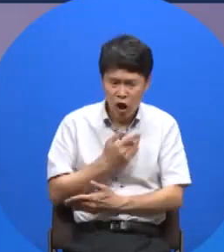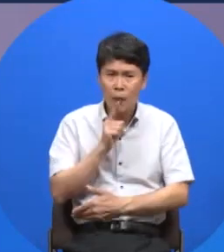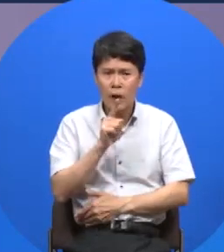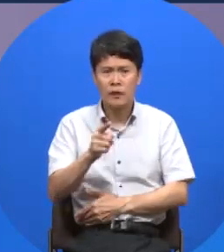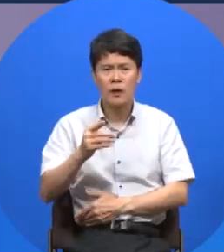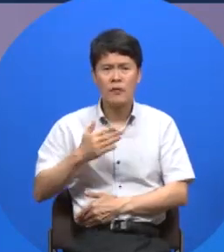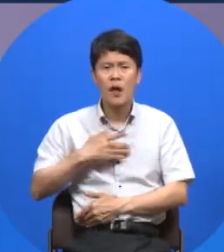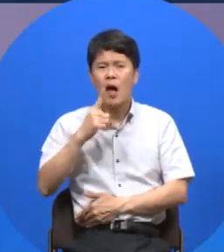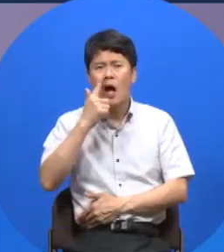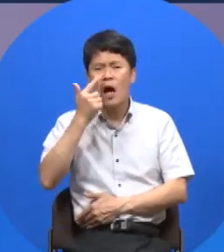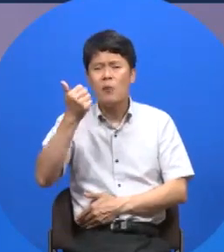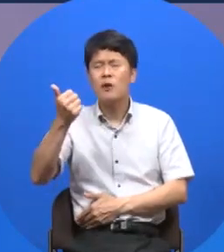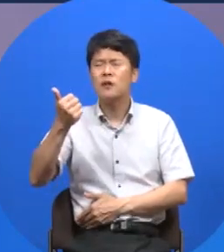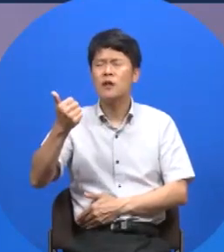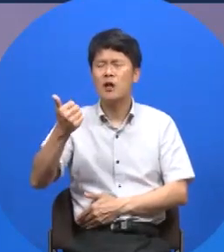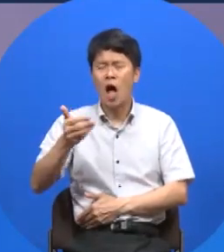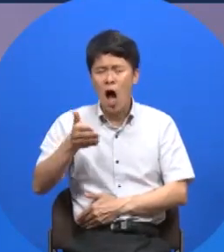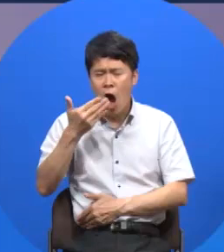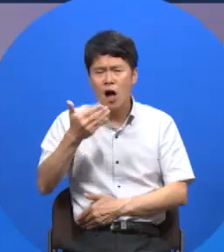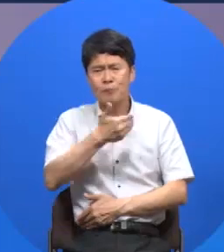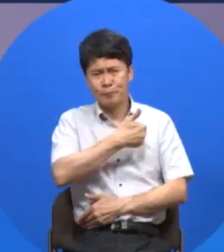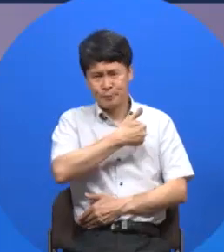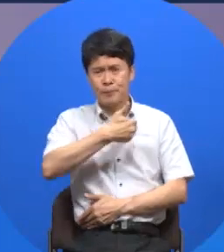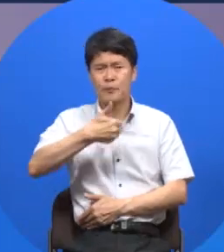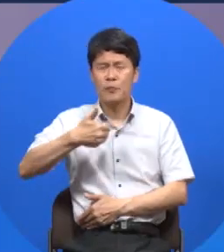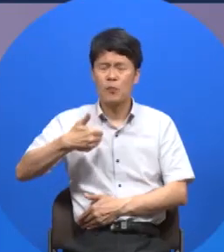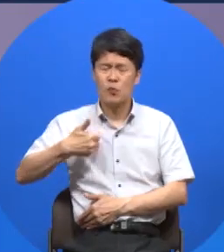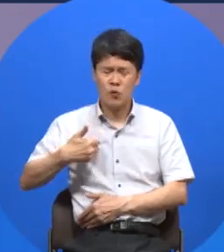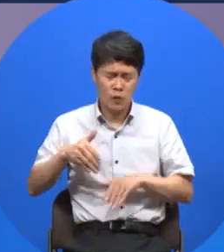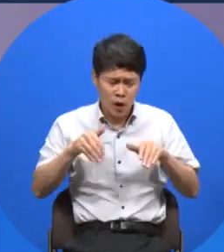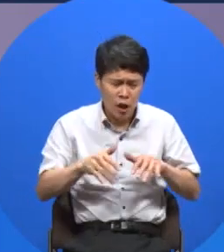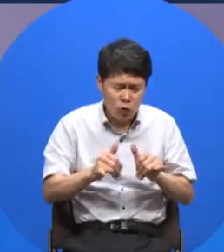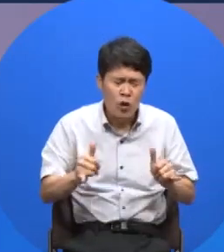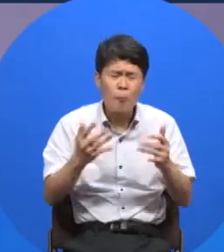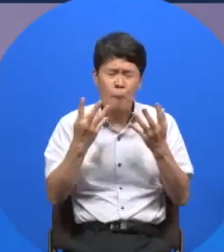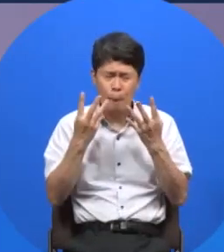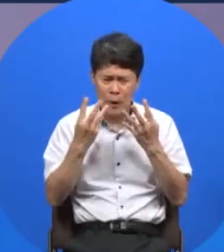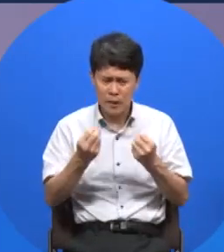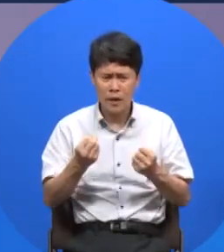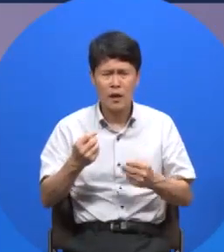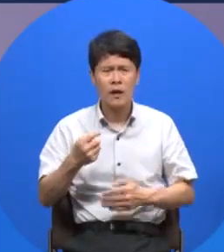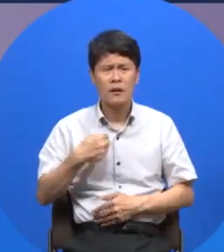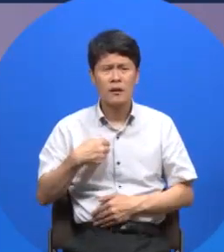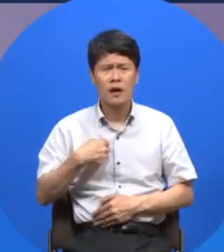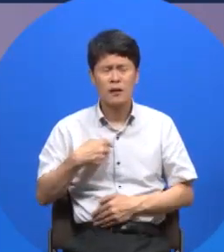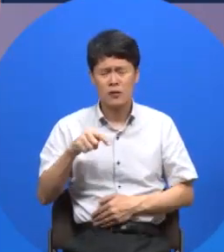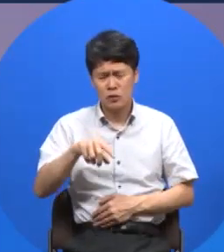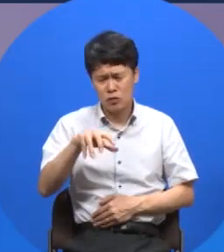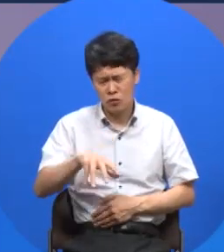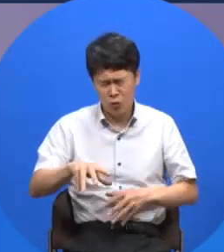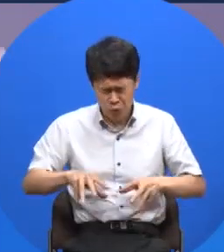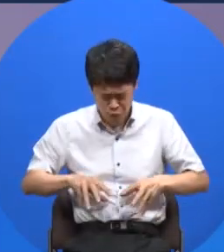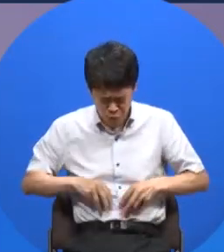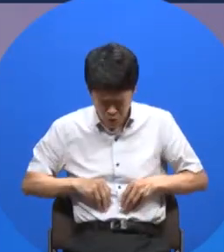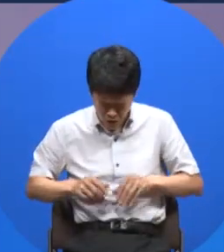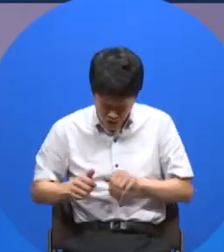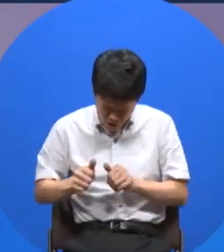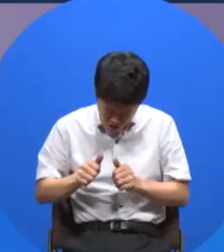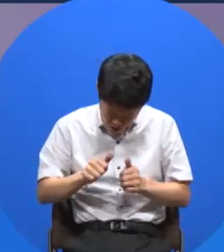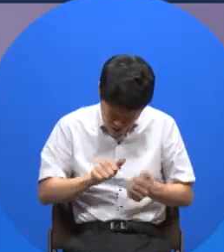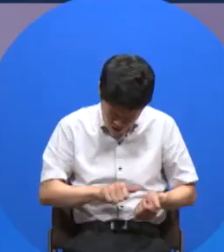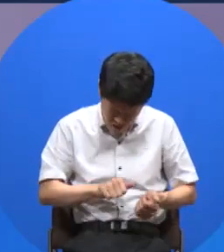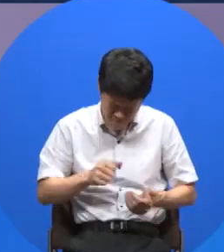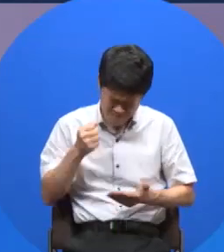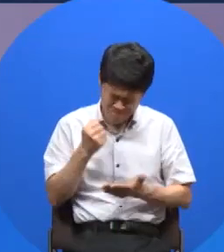이르되 내 아버지에게는 양식이 풍족한 품꾼이 얼마나 많은가, 나는 여기서 줄여